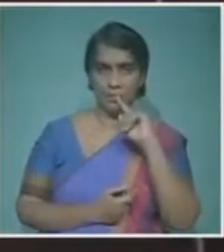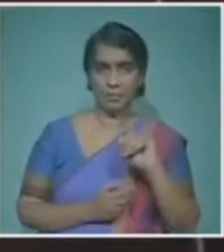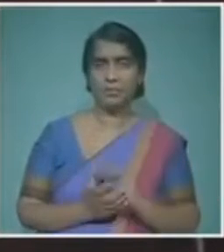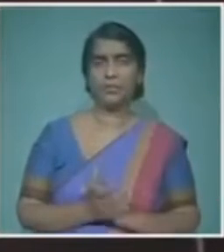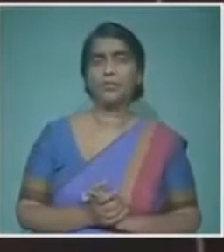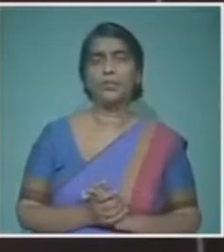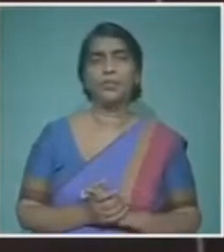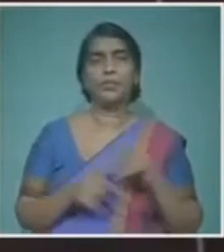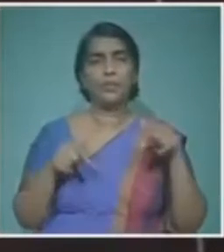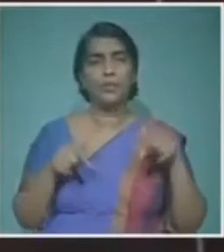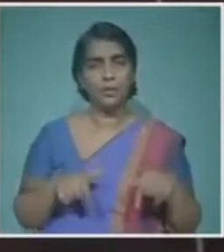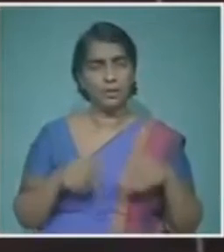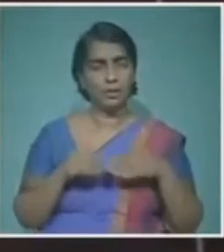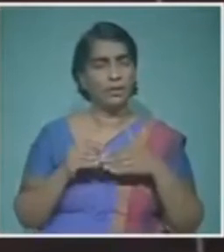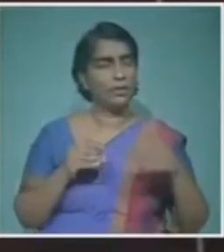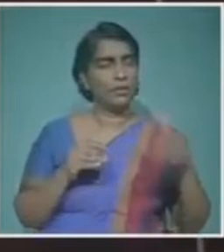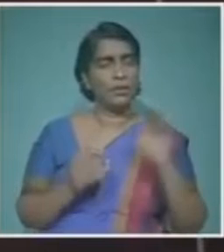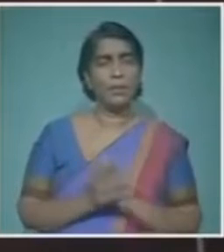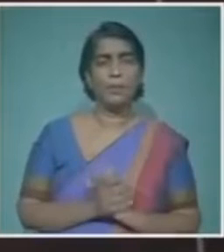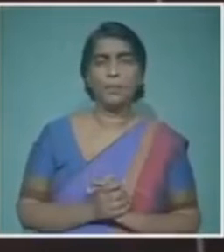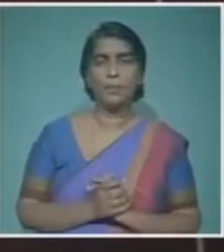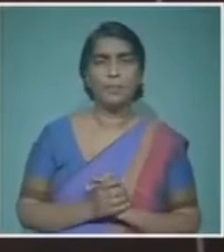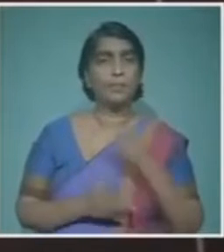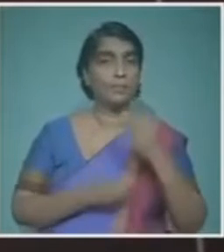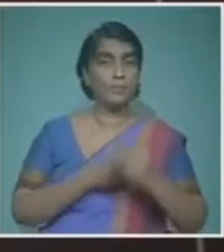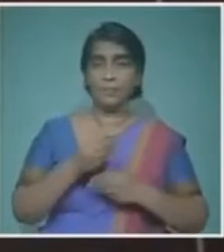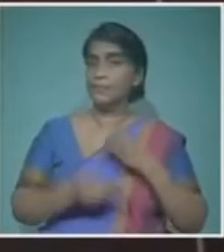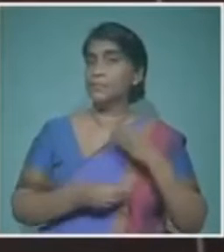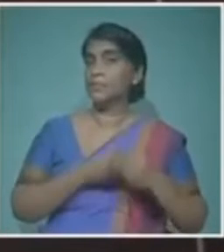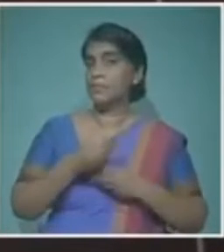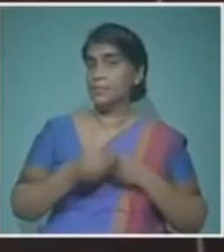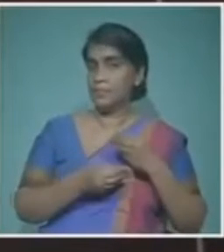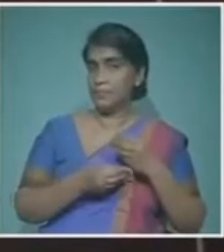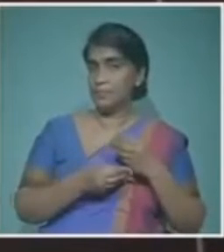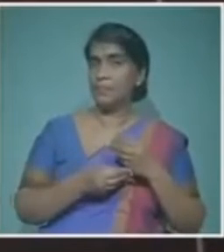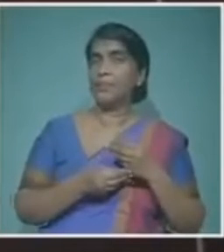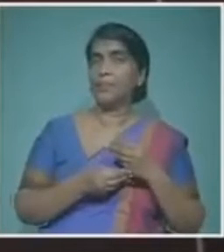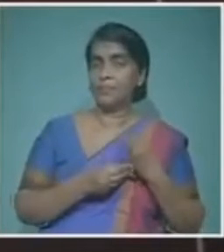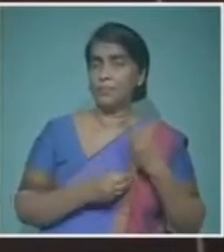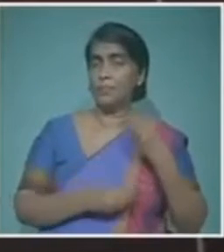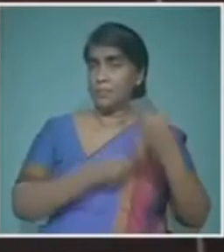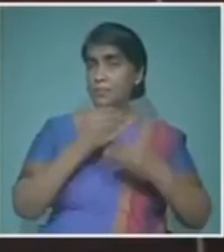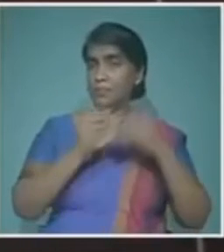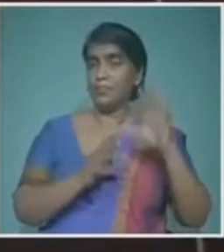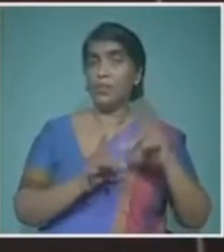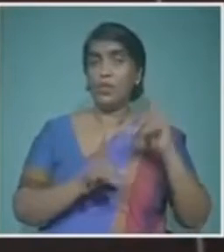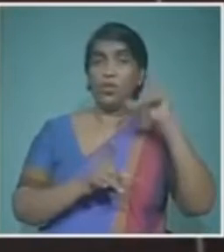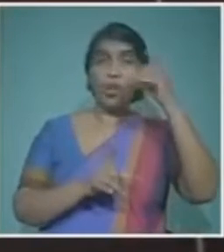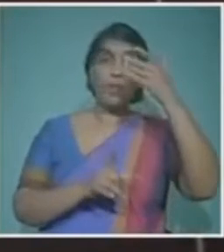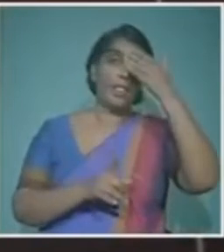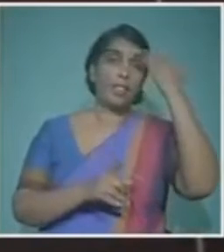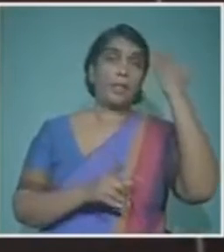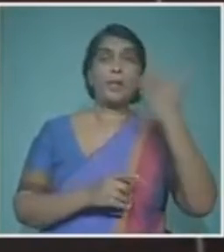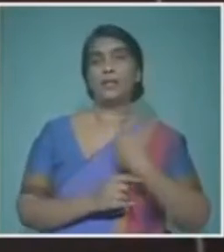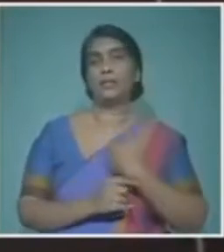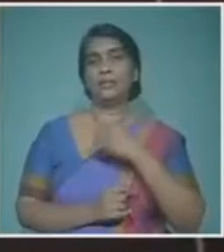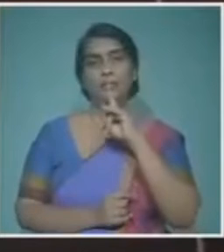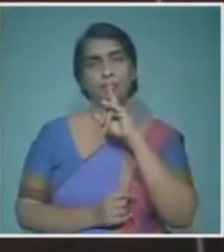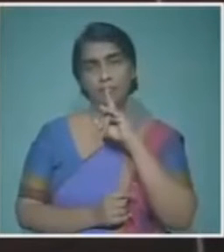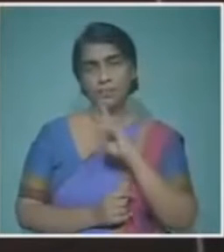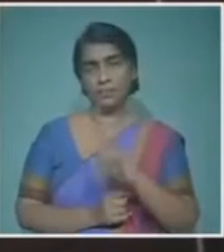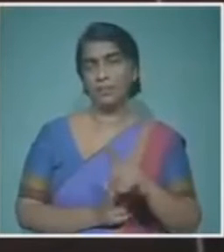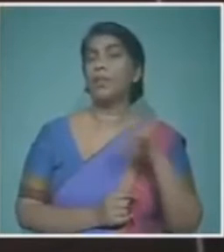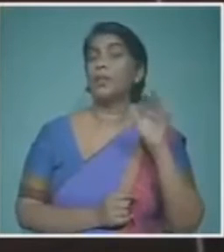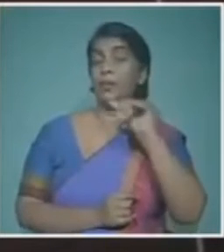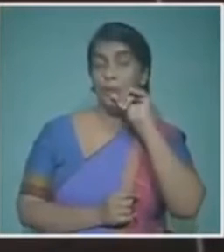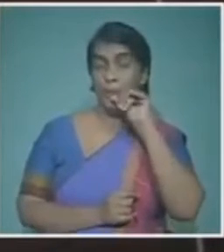பாத்தீங்கன்னா அவங்க எல்லாரும் கேட்டா கொழும்பு தமிழ், கொழும்பு தமிழர்கள் அப்படிதான் சொல்லுவாங்க. ஆனா அவங்களோட பூர்வீகம்